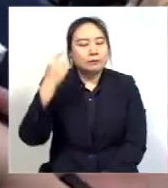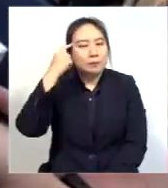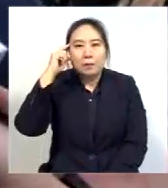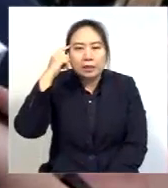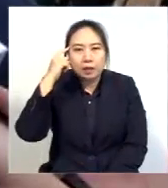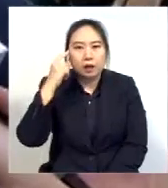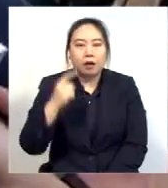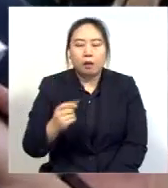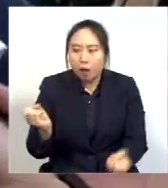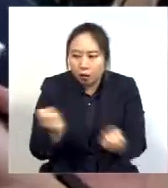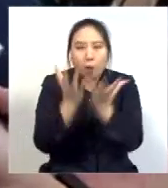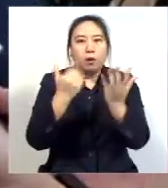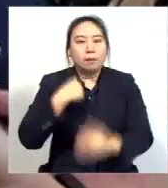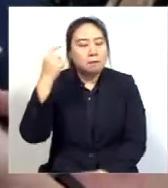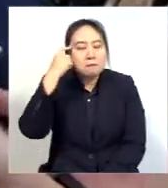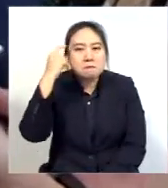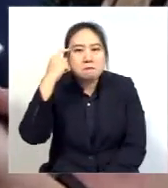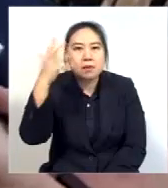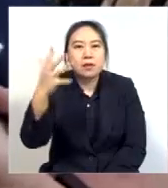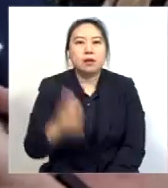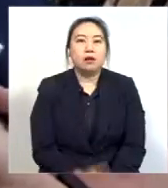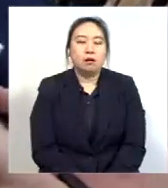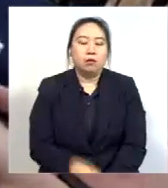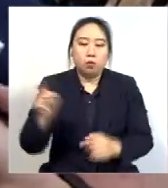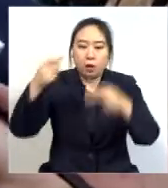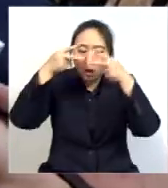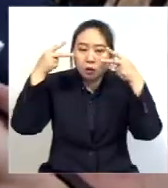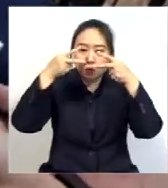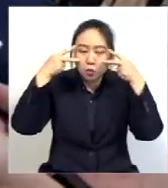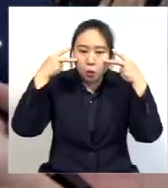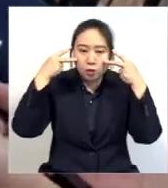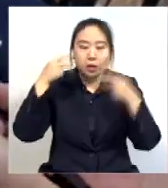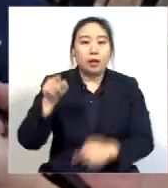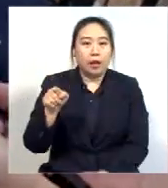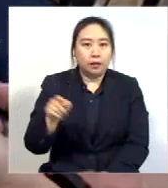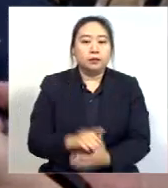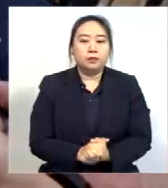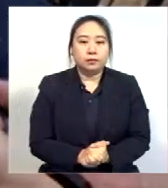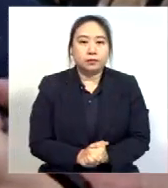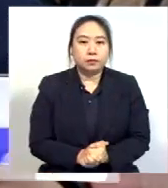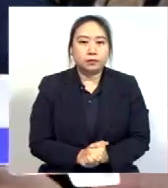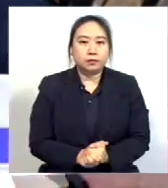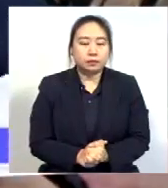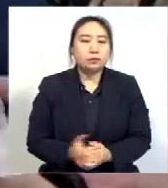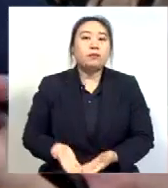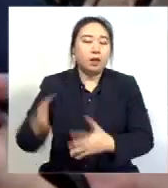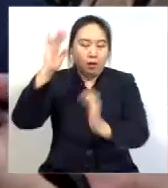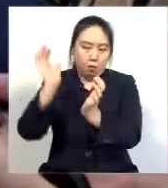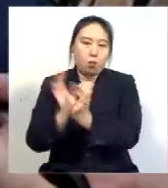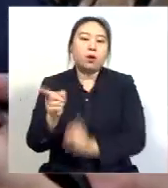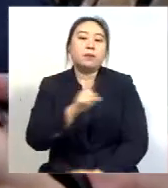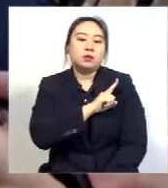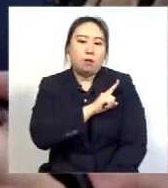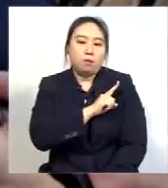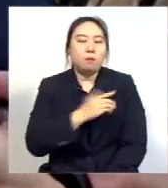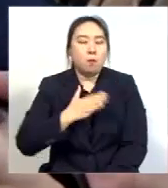เหตุการณ์แบบนี้จะเกิดกับเราส่วนเรื่องคนร้ายก็คือก็ให้เป็นหน้าที่เจ้าที่ตำรวจไปแ